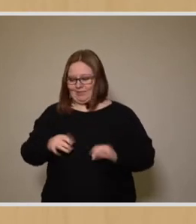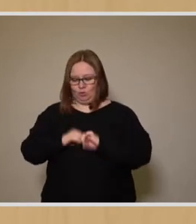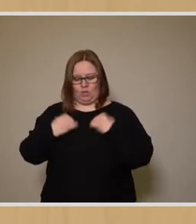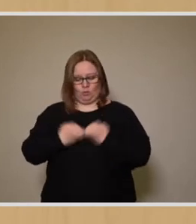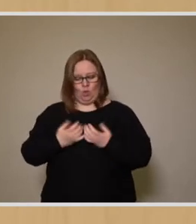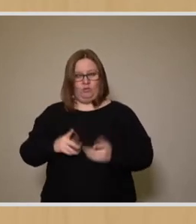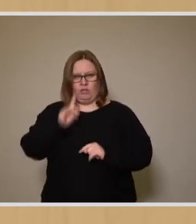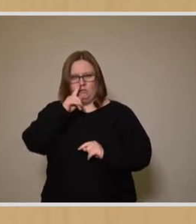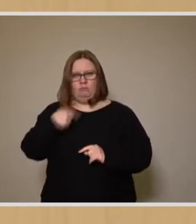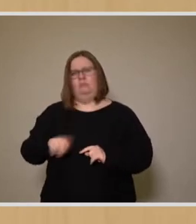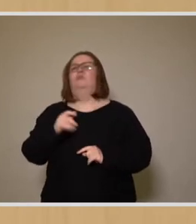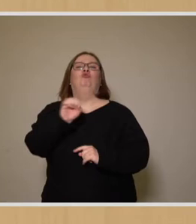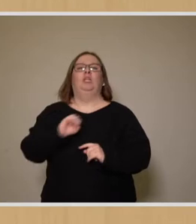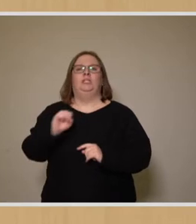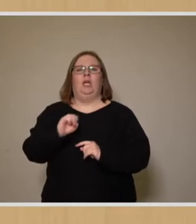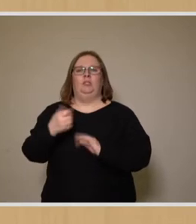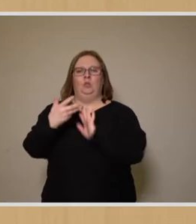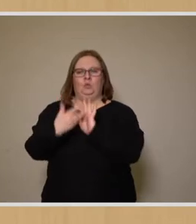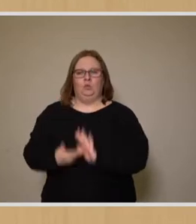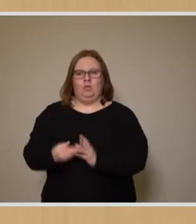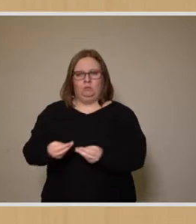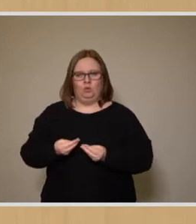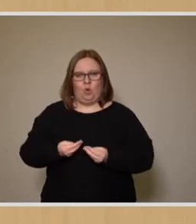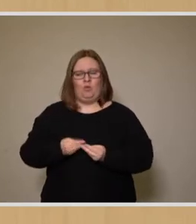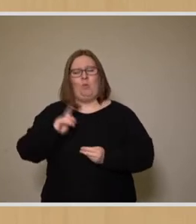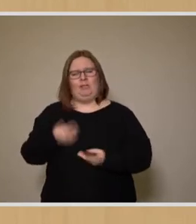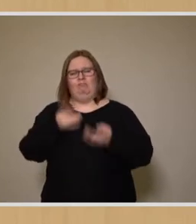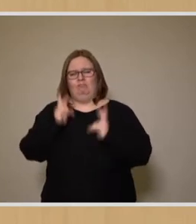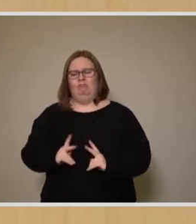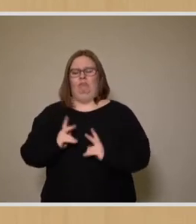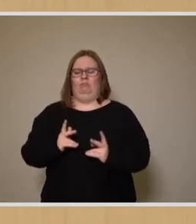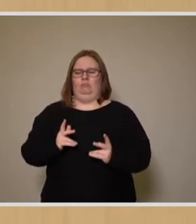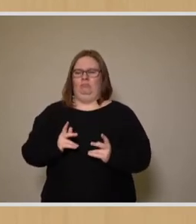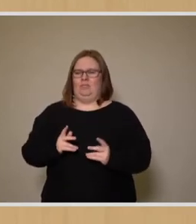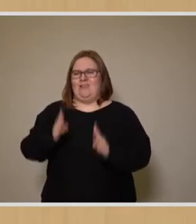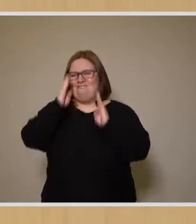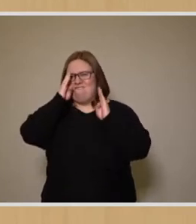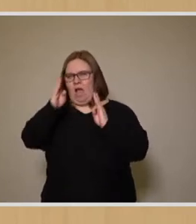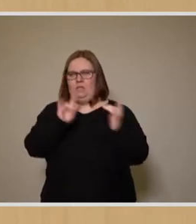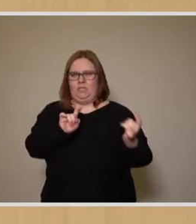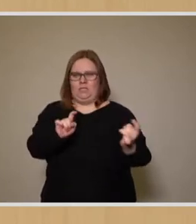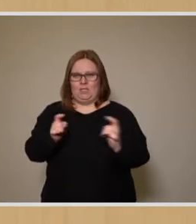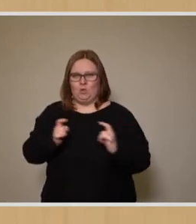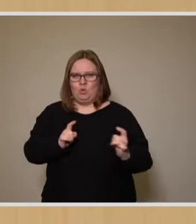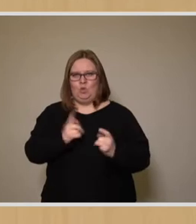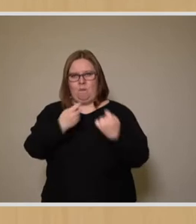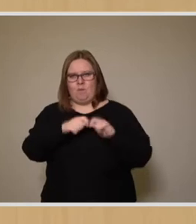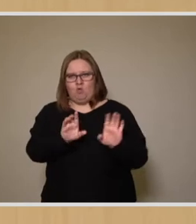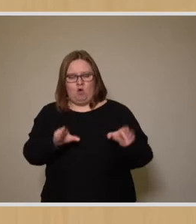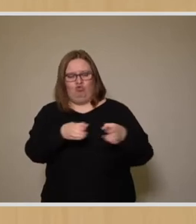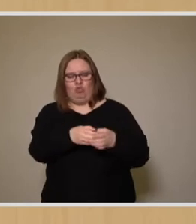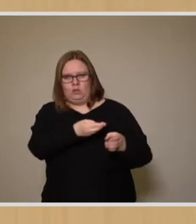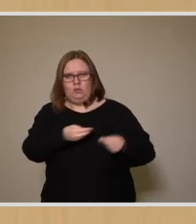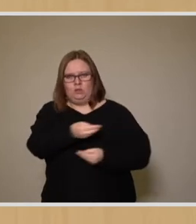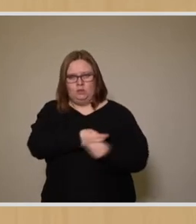wenn das Gutachten der Stesat vorliegt, wir dann nochmal wirklich eine Fachdiskussion im zuständigen Bauausschuss führen